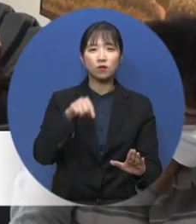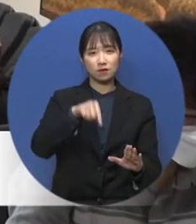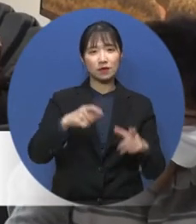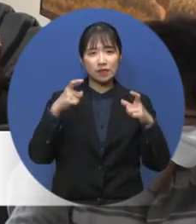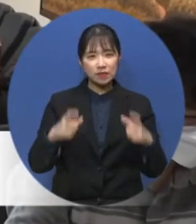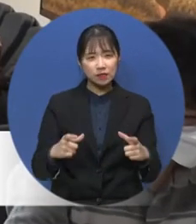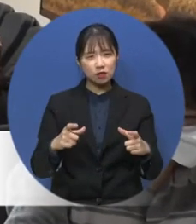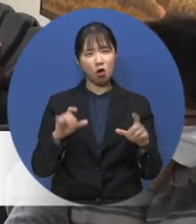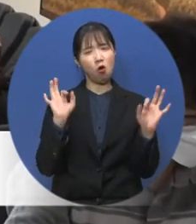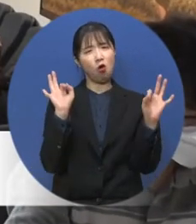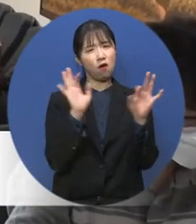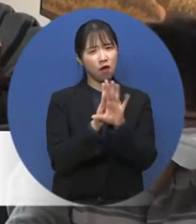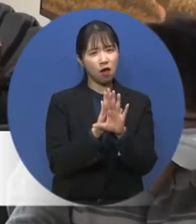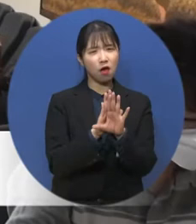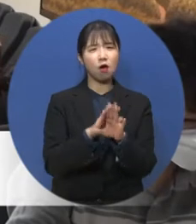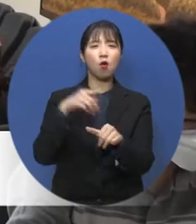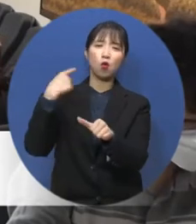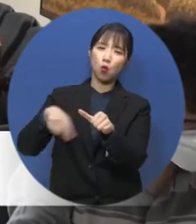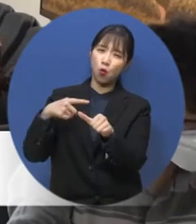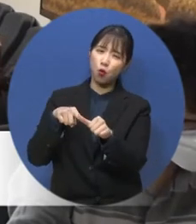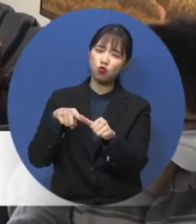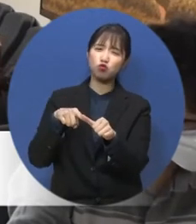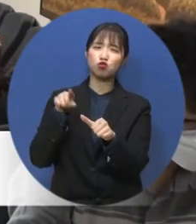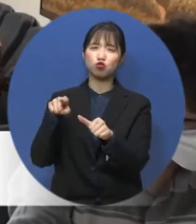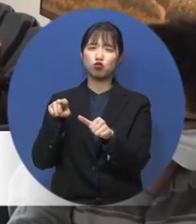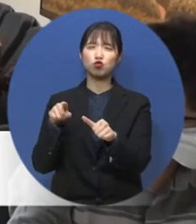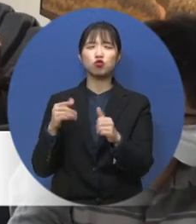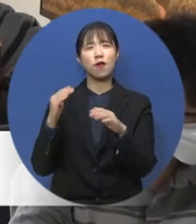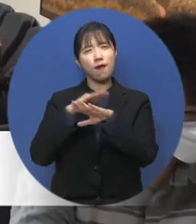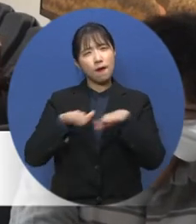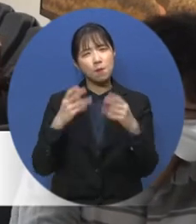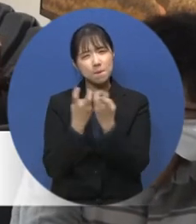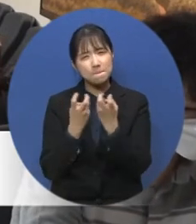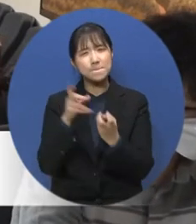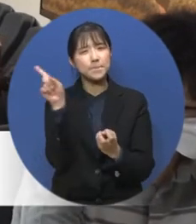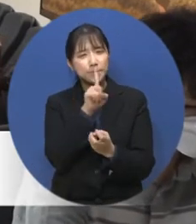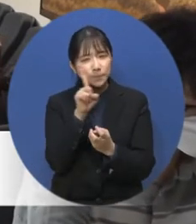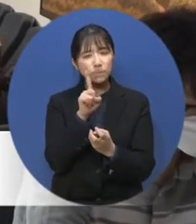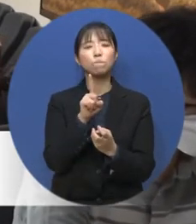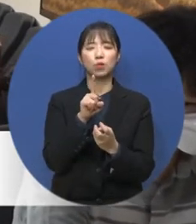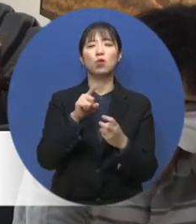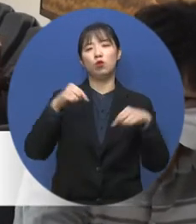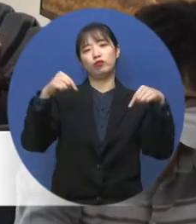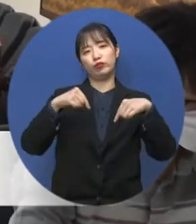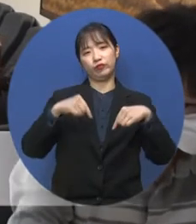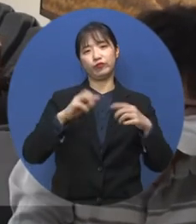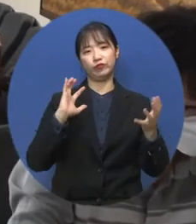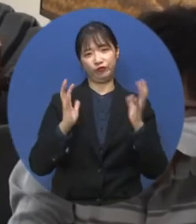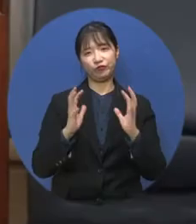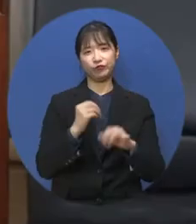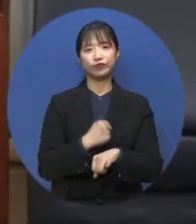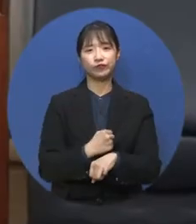지역 소멸과 교육의 방안이라는 주제를 가지고 토론을 하게 됐습니다.